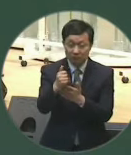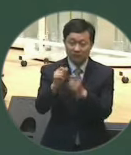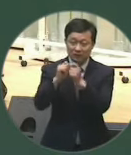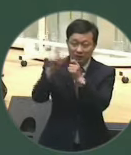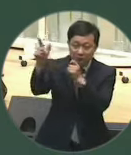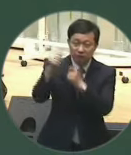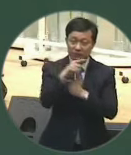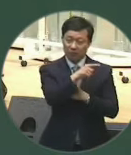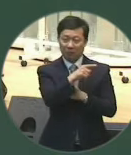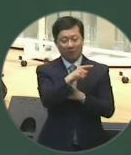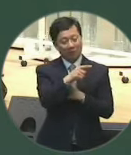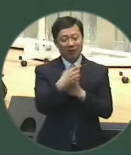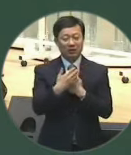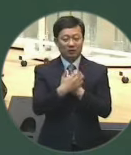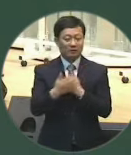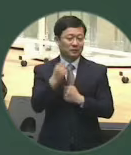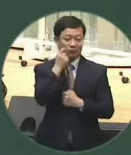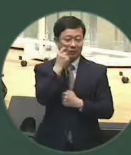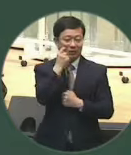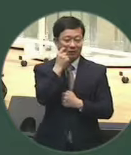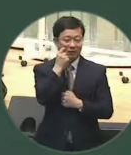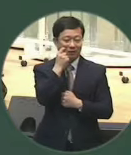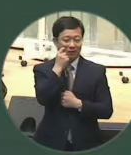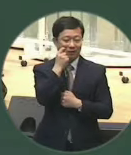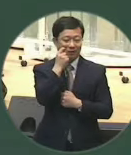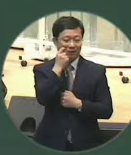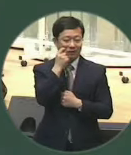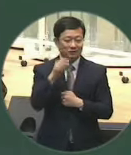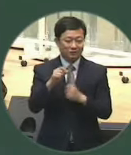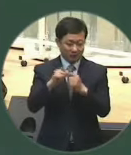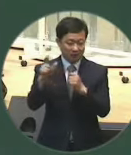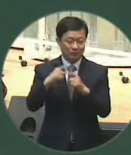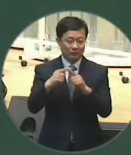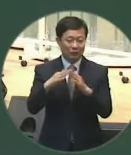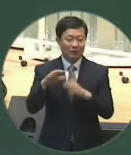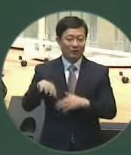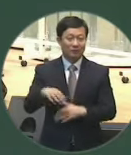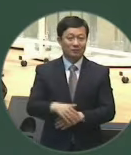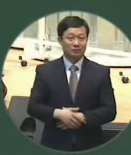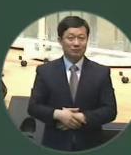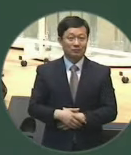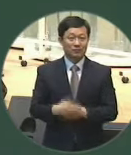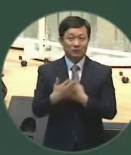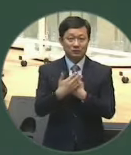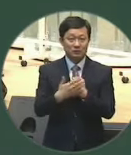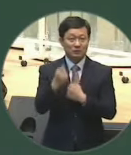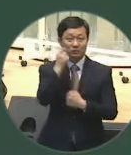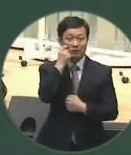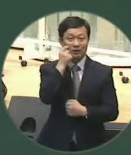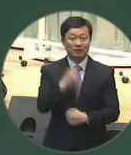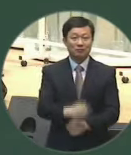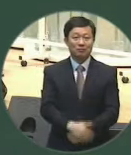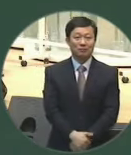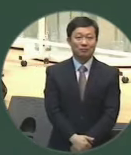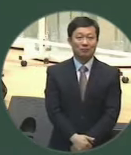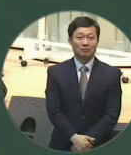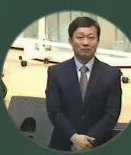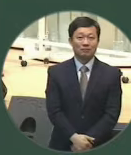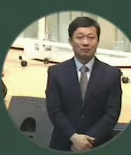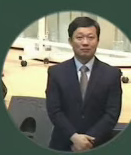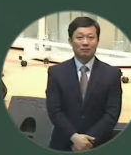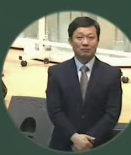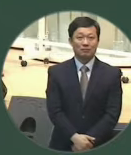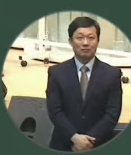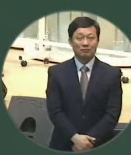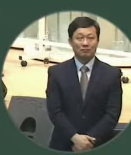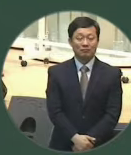봤거든요. Do you know that most pastors and church officers have never seen such things? 교인들이 못 봤어요. They have not seen it.